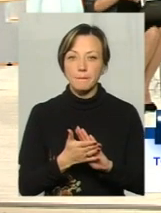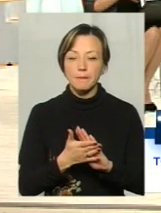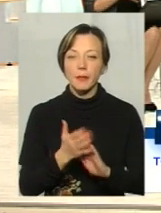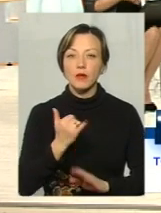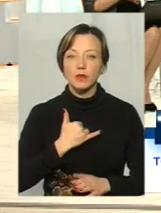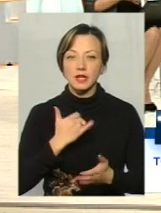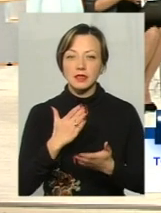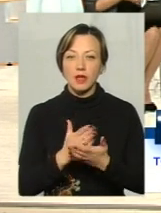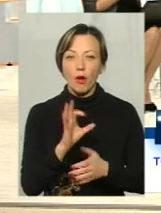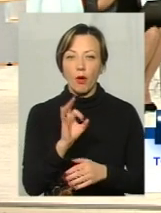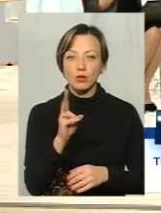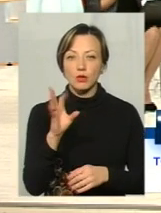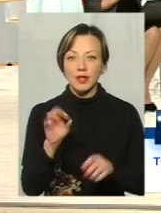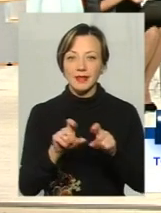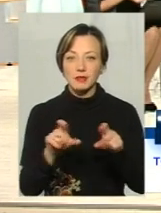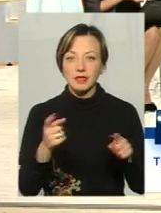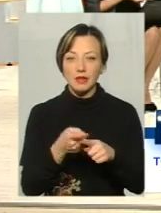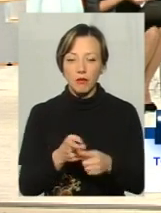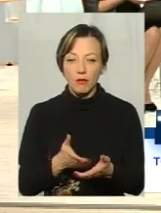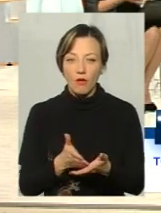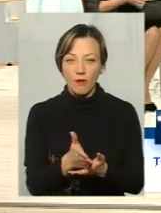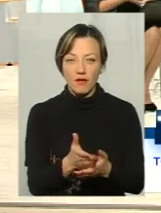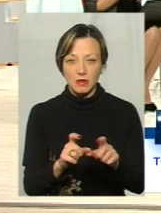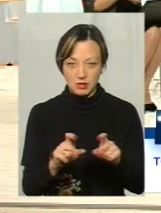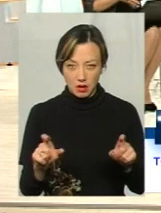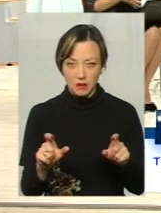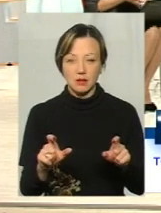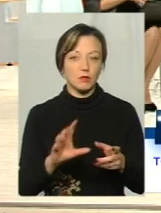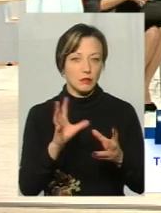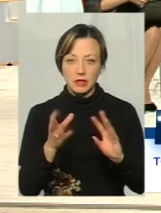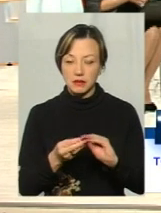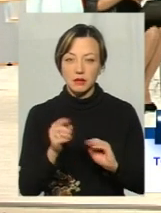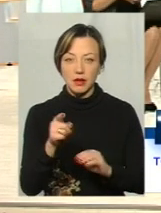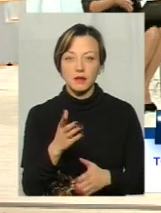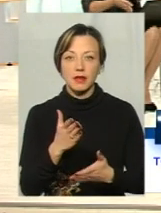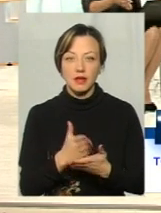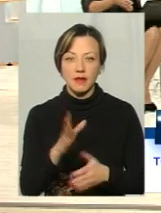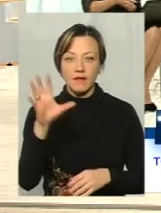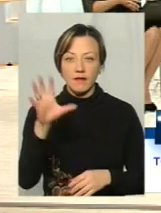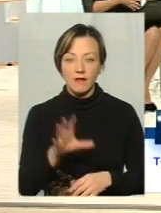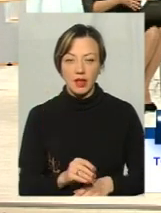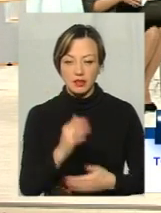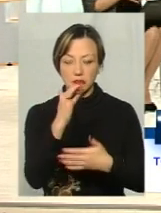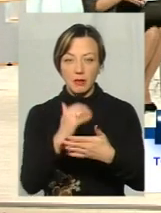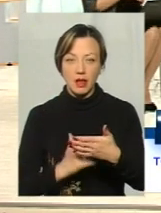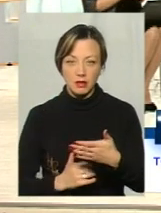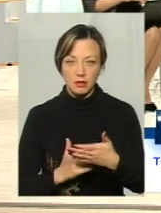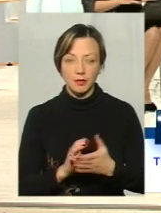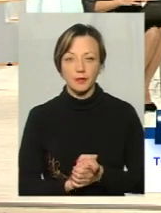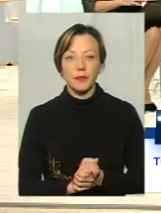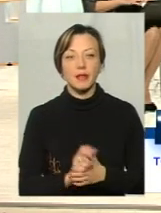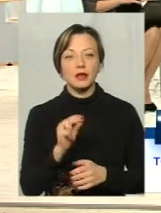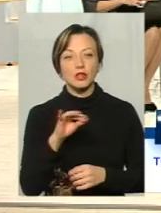нас є онкодиспансер, який це профільний заклад, да? Тобто, в принципі, там є майже весь спектр. От